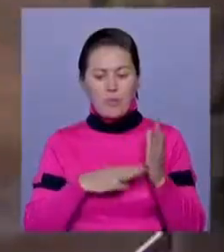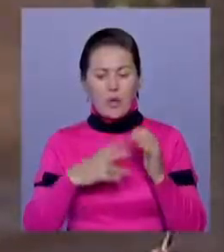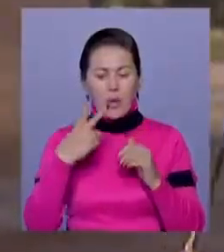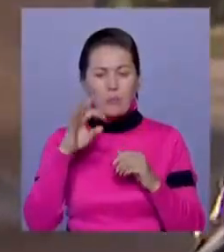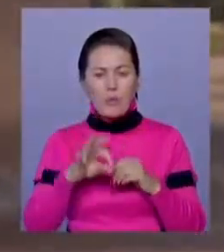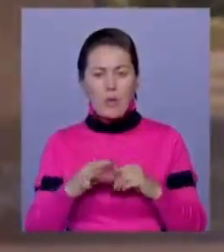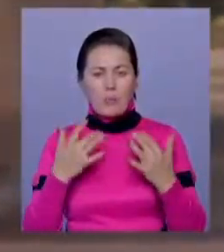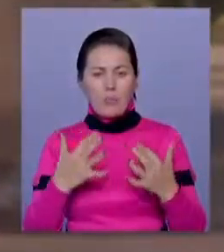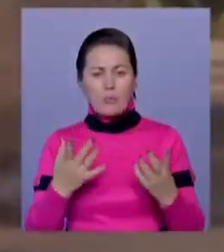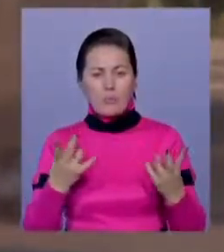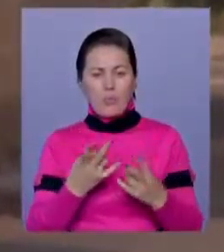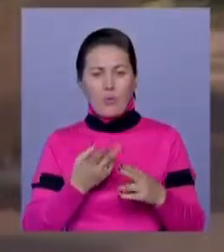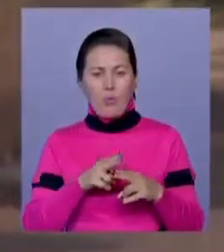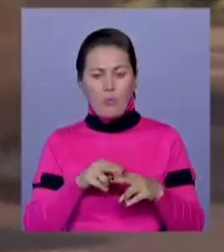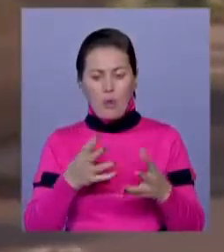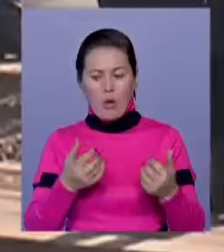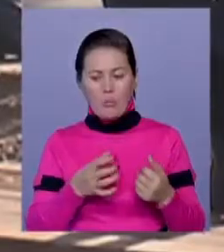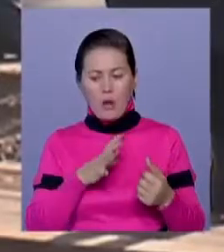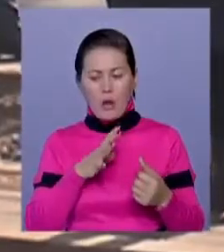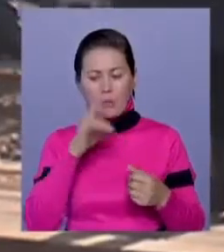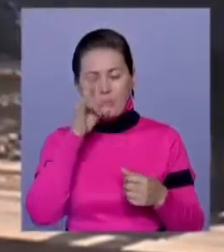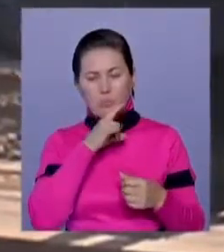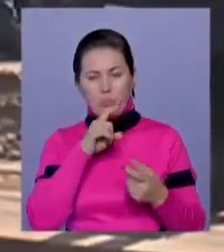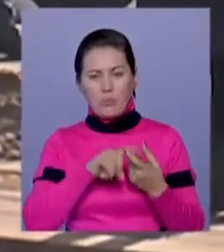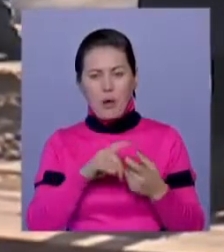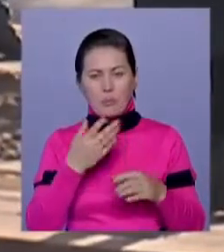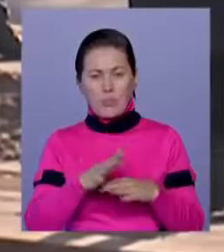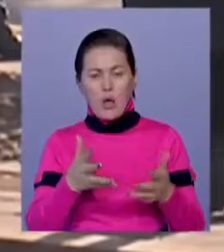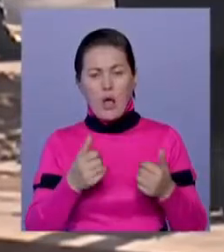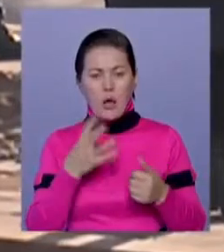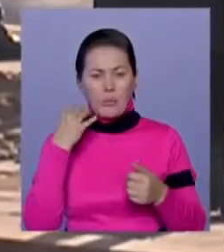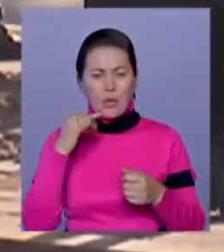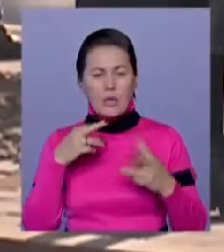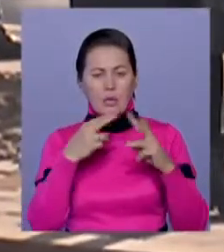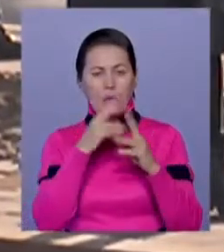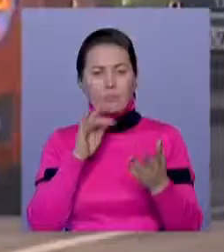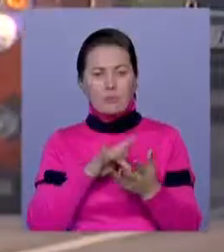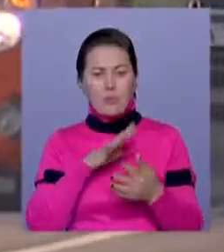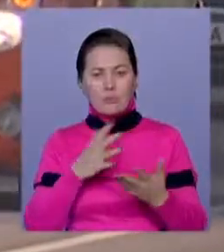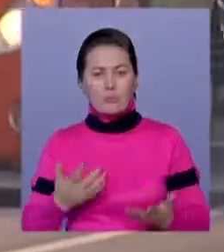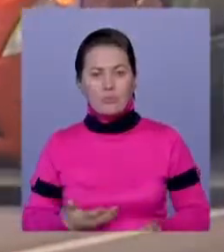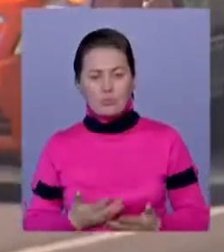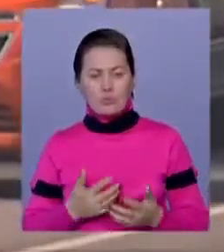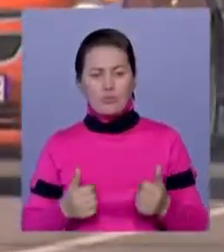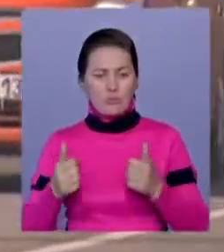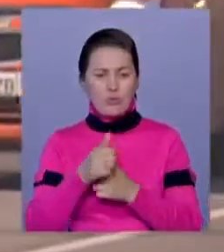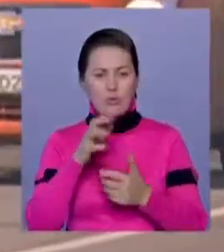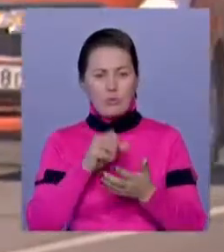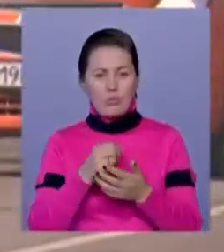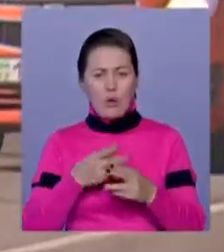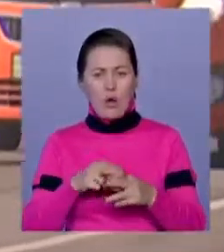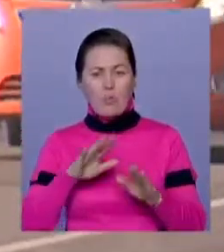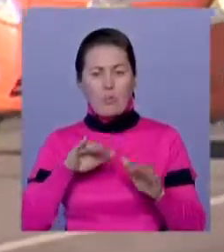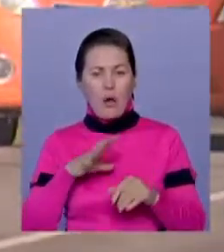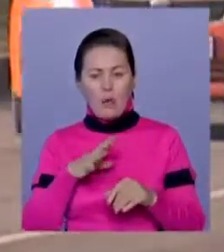92% тұтынушылық қажеттіліктерге алынған. Жалпы Қазақстан бойынша несие алудан Алматы мен Астана қалаларының тұрғындары көш бастап тұр.